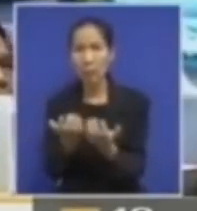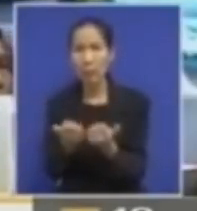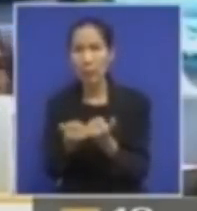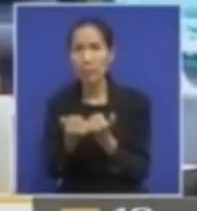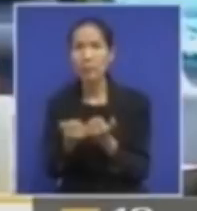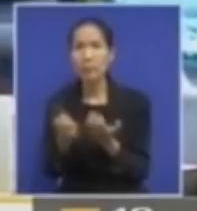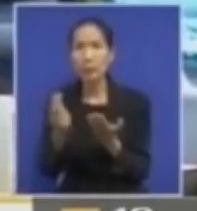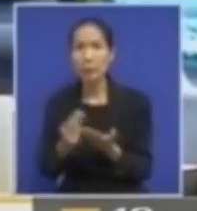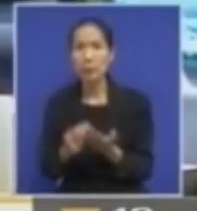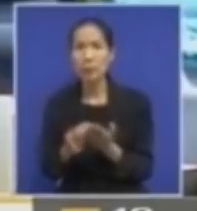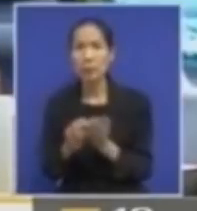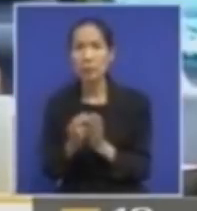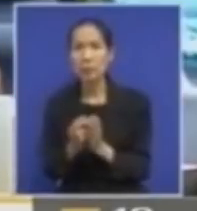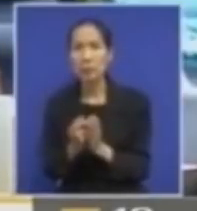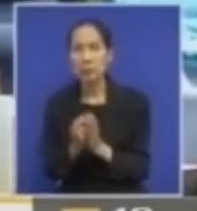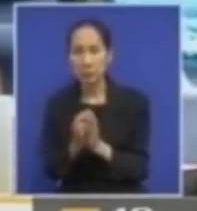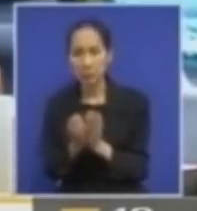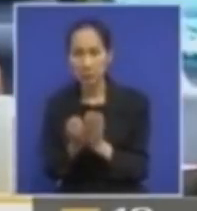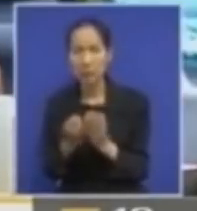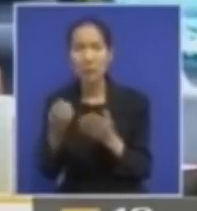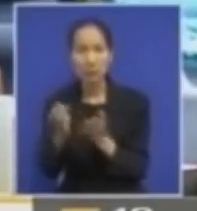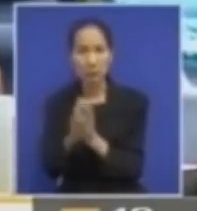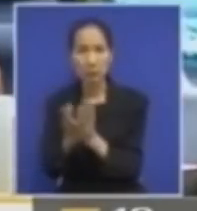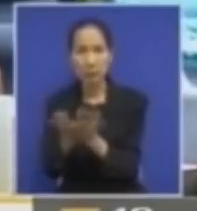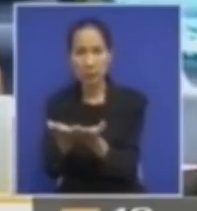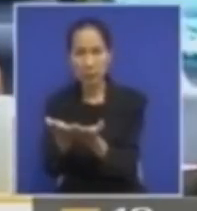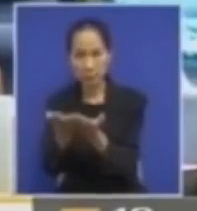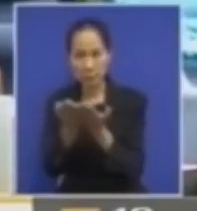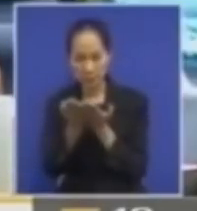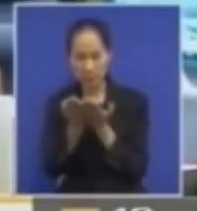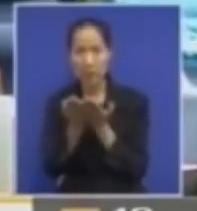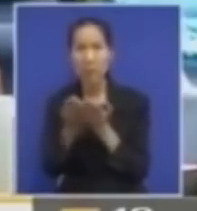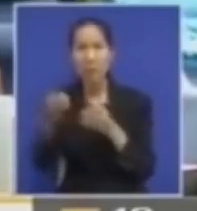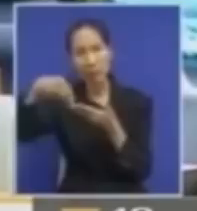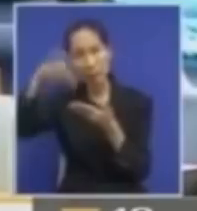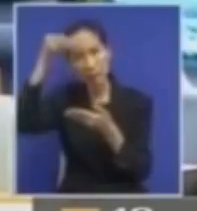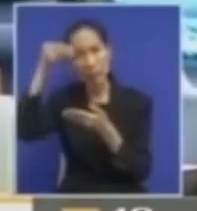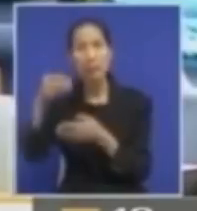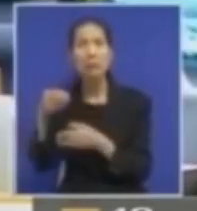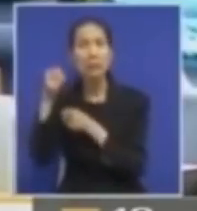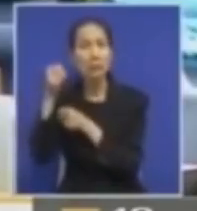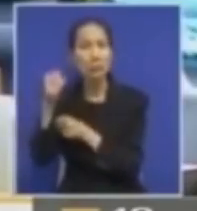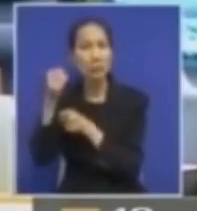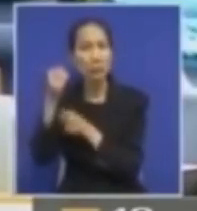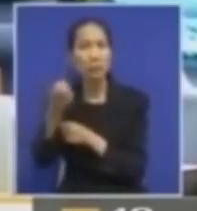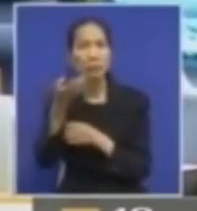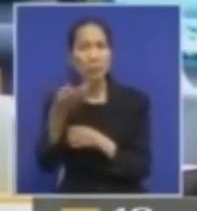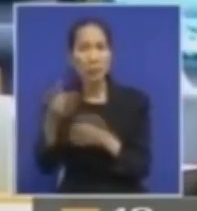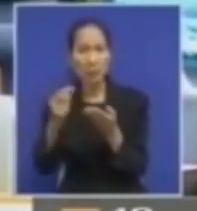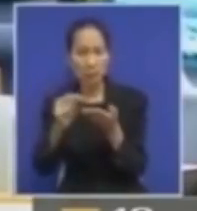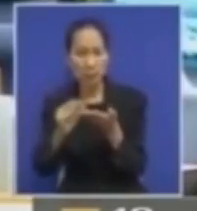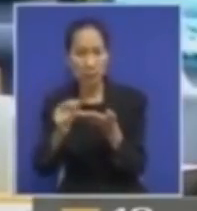ากคณะนักศึกษาที่พยายามรณรงค์เขียนจดหมายเพื่อจะนำเสนอท่านประธานวุฒิ